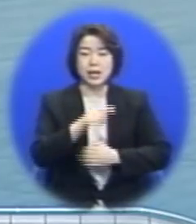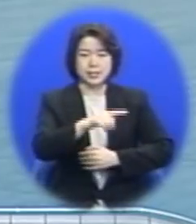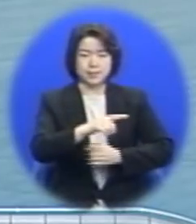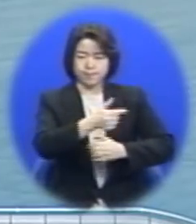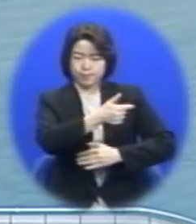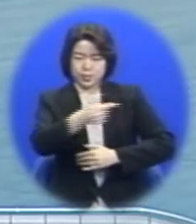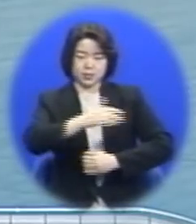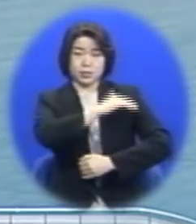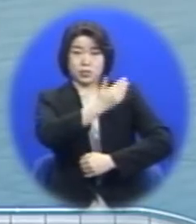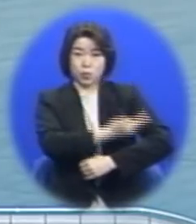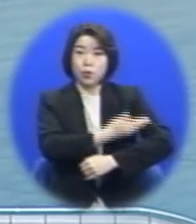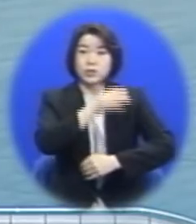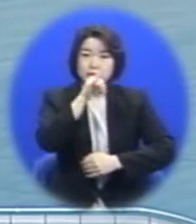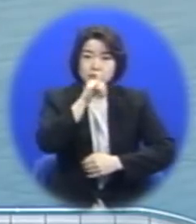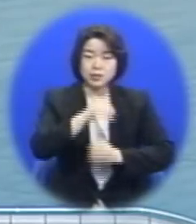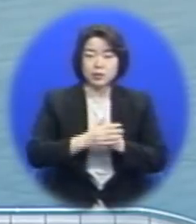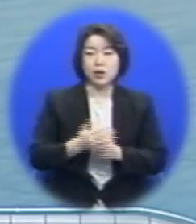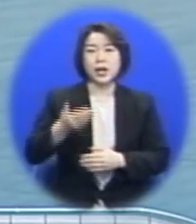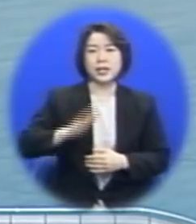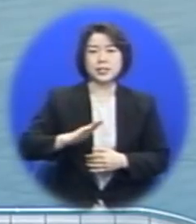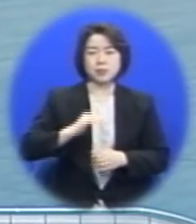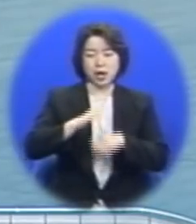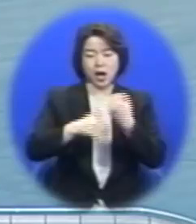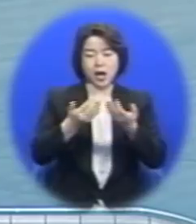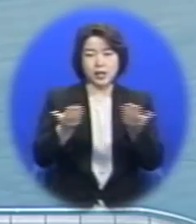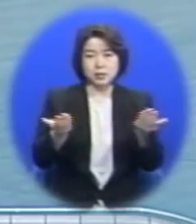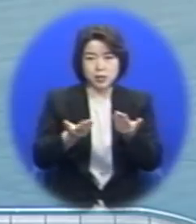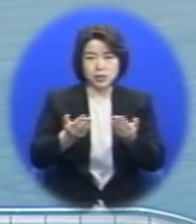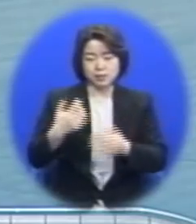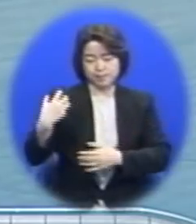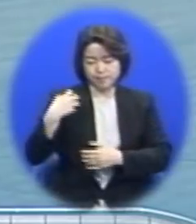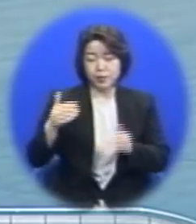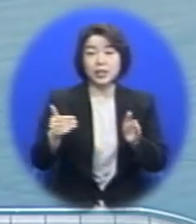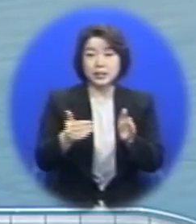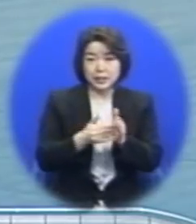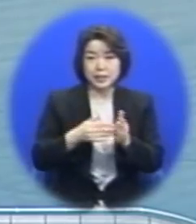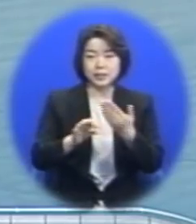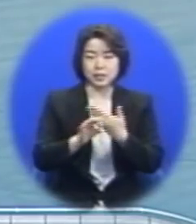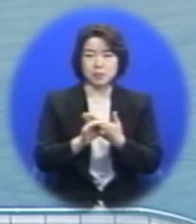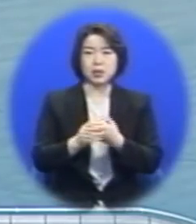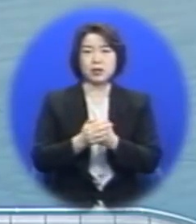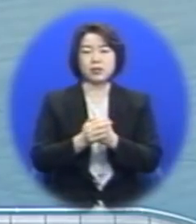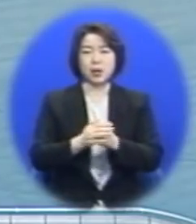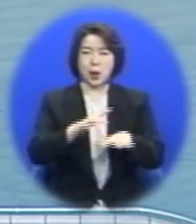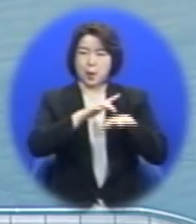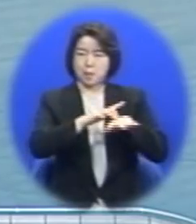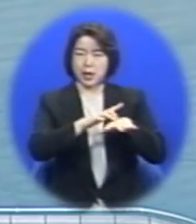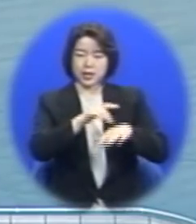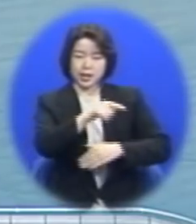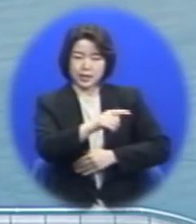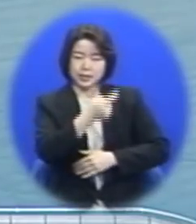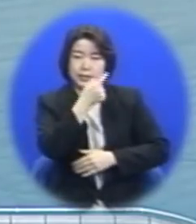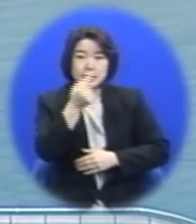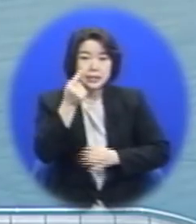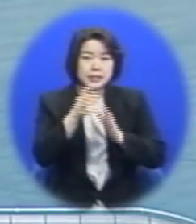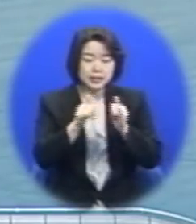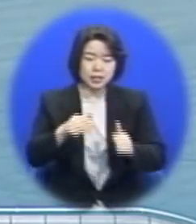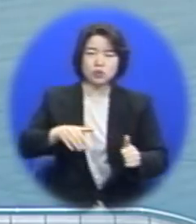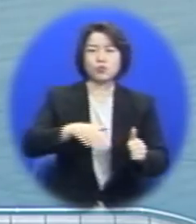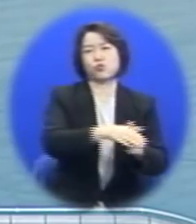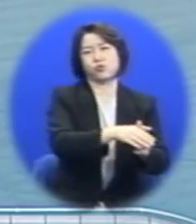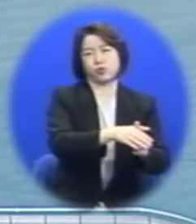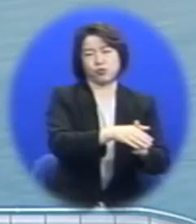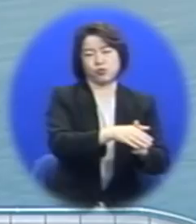권세가 있습니다. 그러나 사명이 다하고 나면 그러면 마귀가 그 증인을